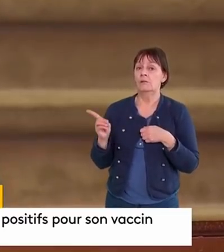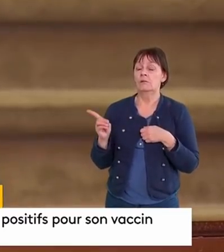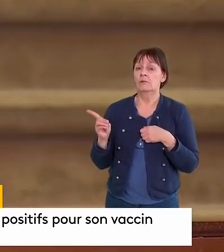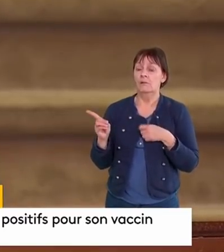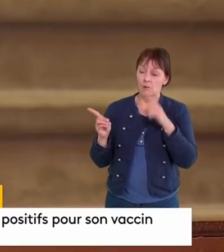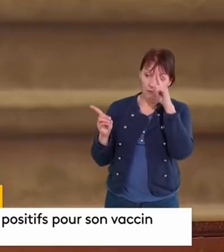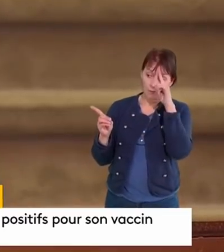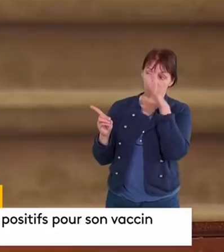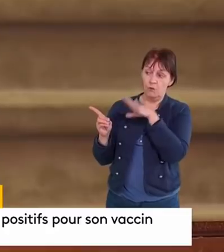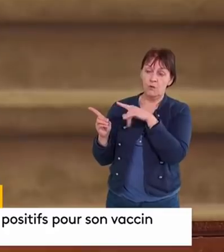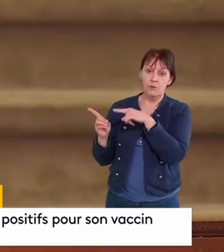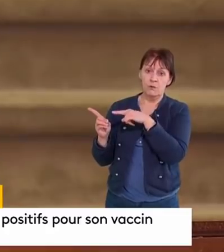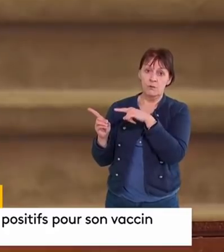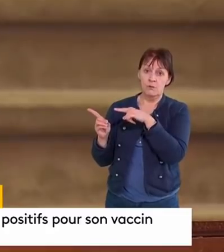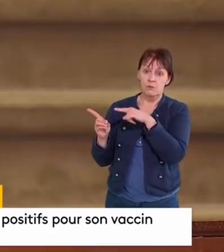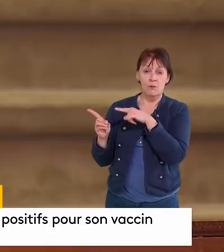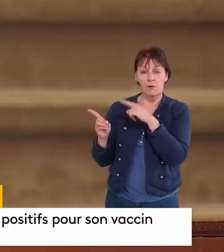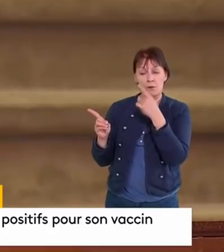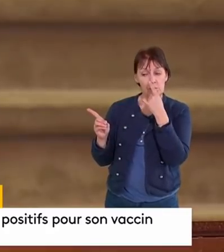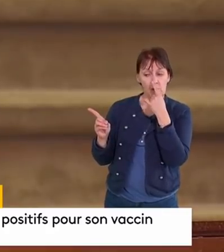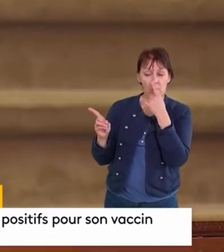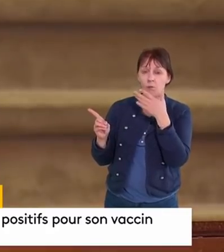vous le plus convaincant ?